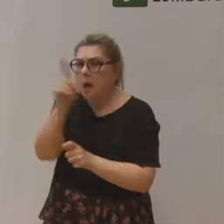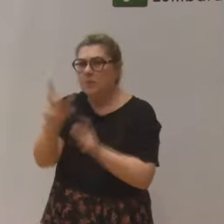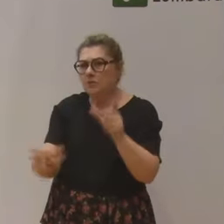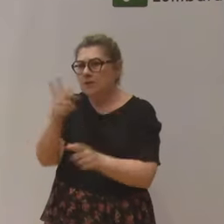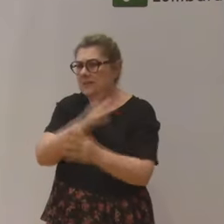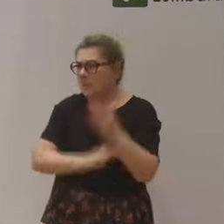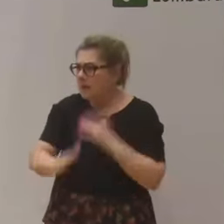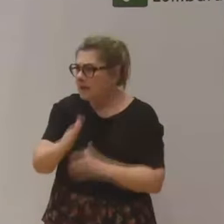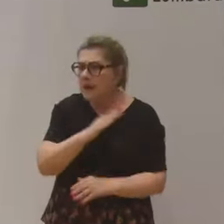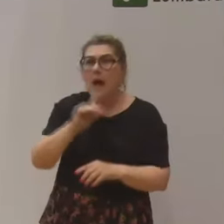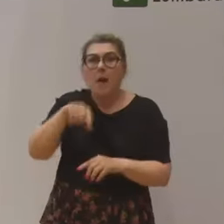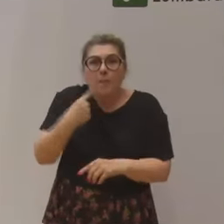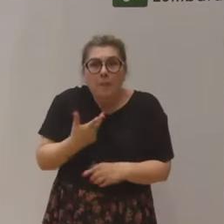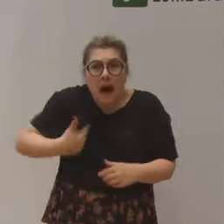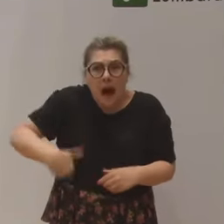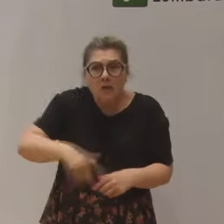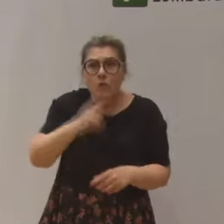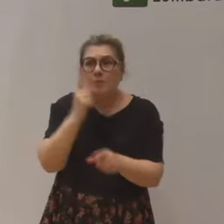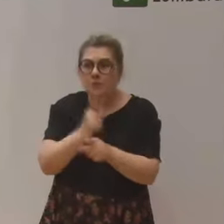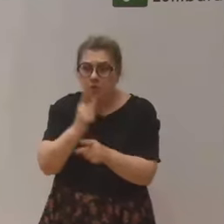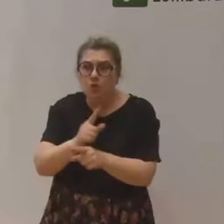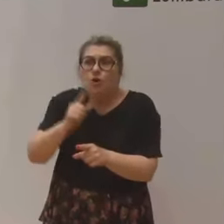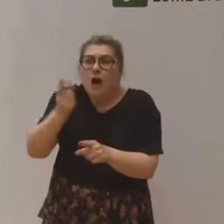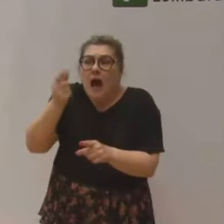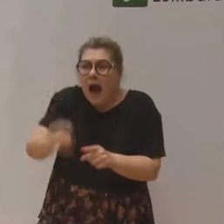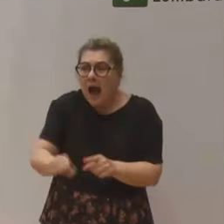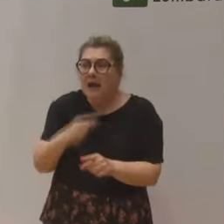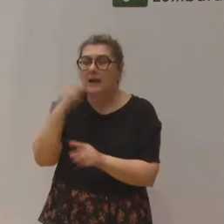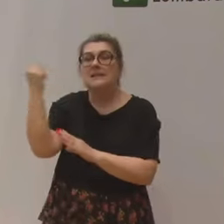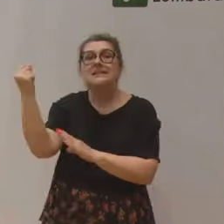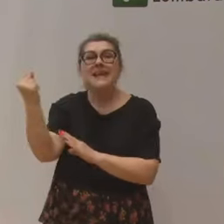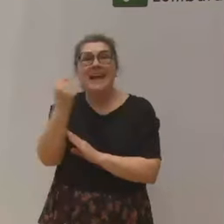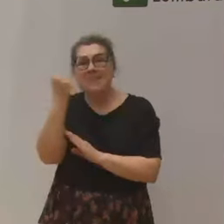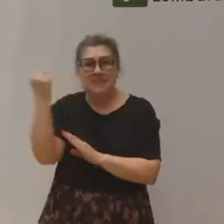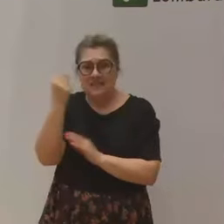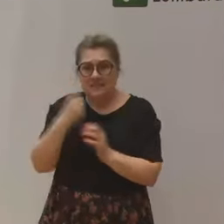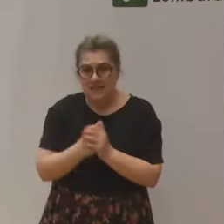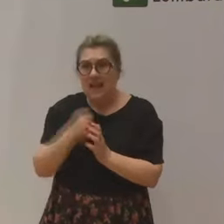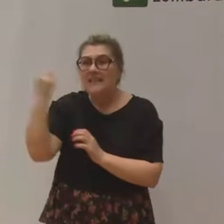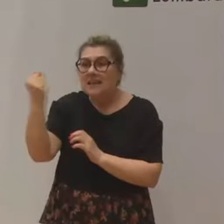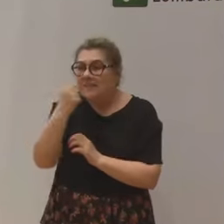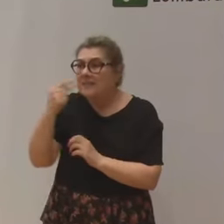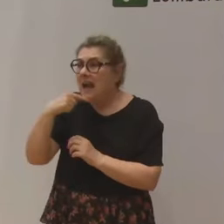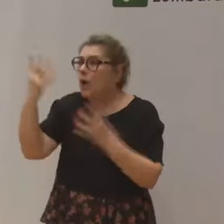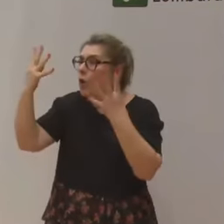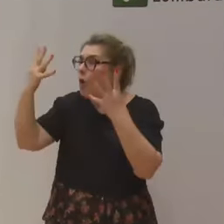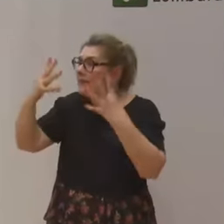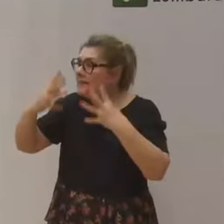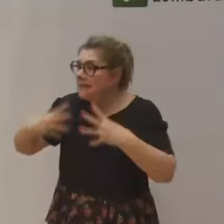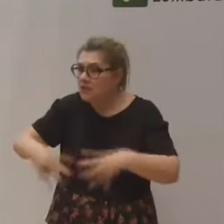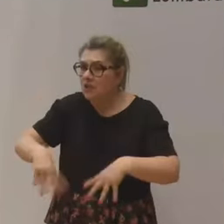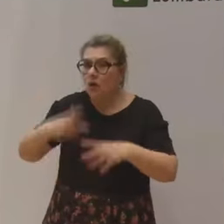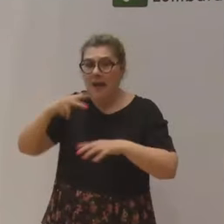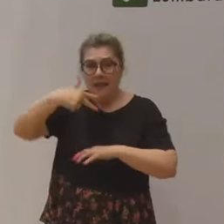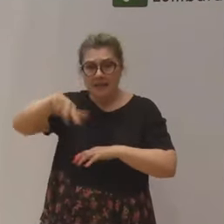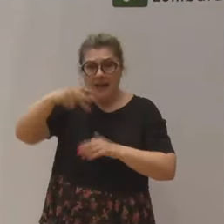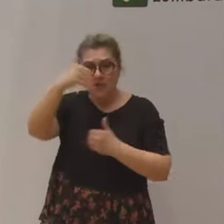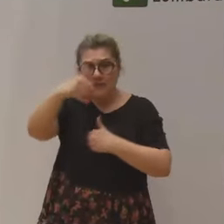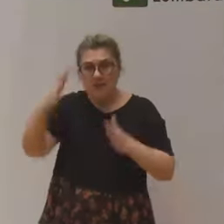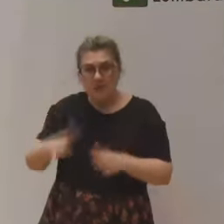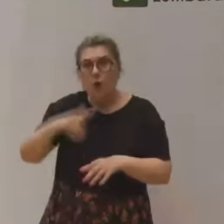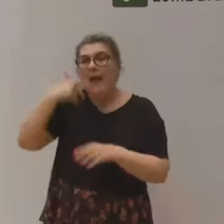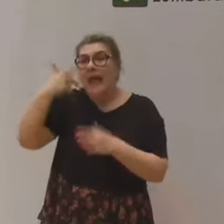con disabilità, ma di cui hanno bisogno anche i servizi e le stesse organizzazioni di terzo settore